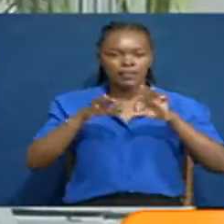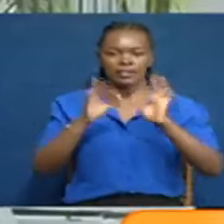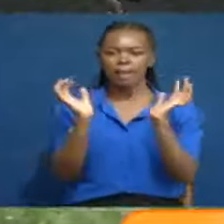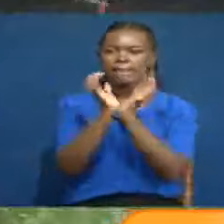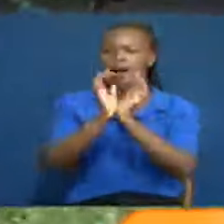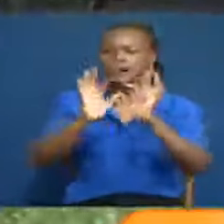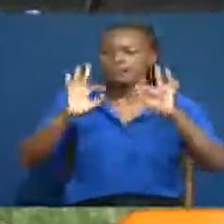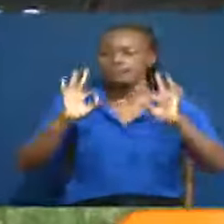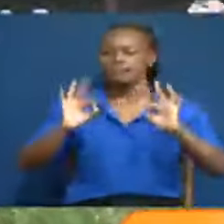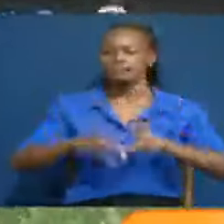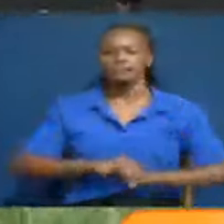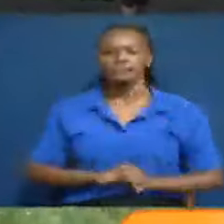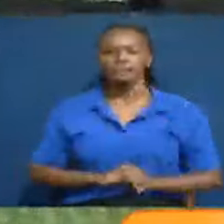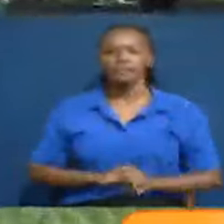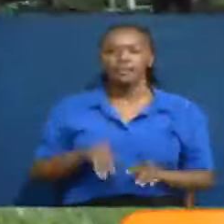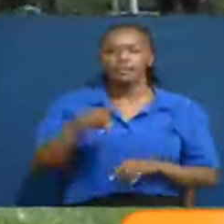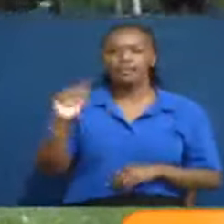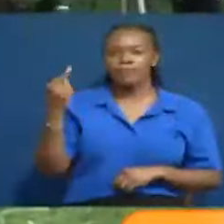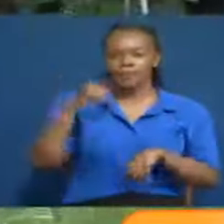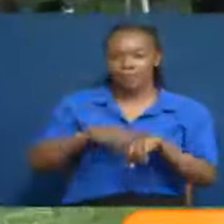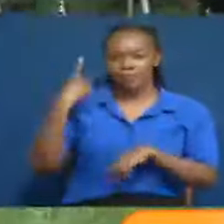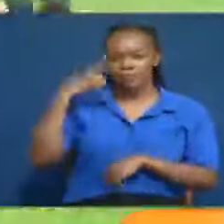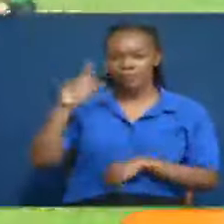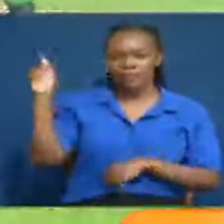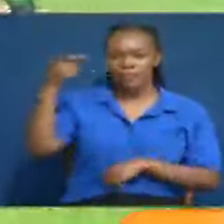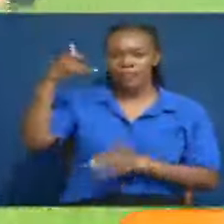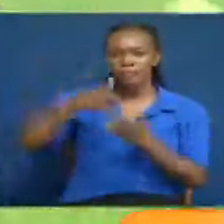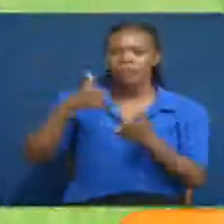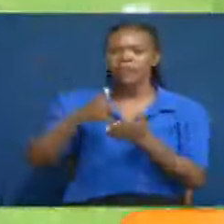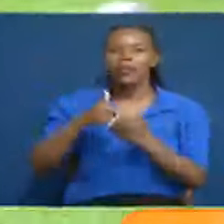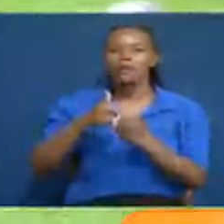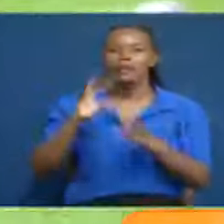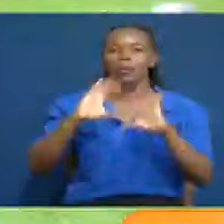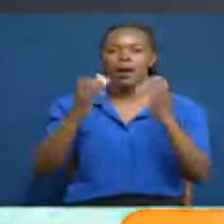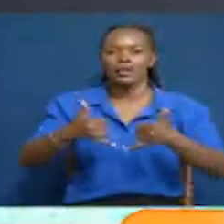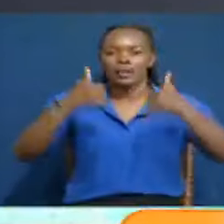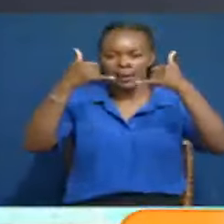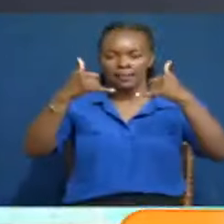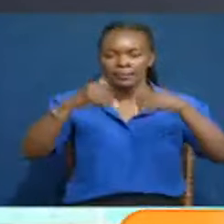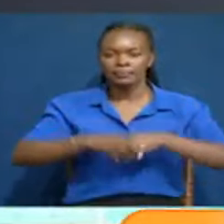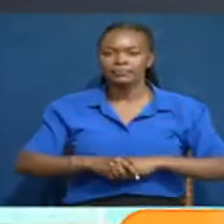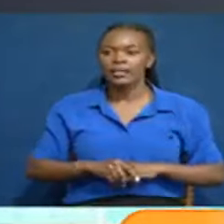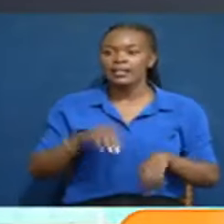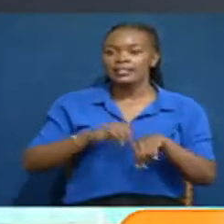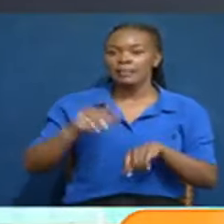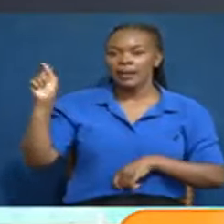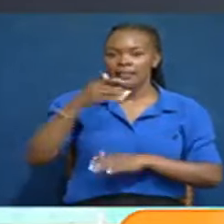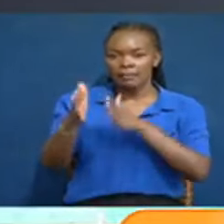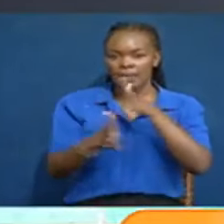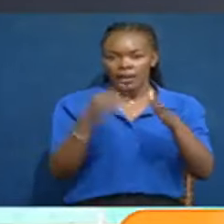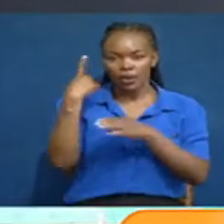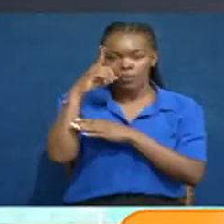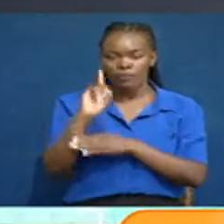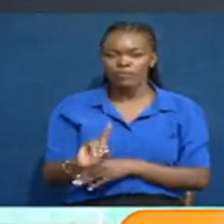kisasa. Hili kwa mara ya kwanza kwa Kenya kushiriki kwenye kombe la dunia katika ngazi zote. Huku Kenya ikijiandaa kuandaa mchuano wa